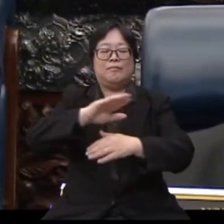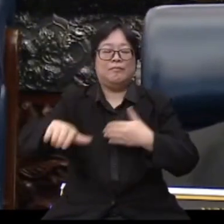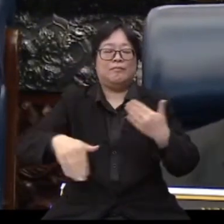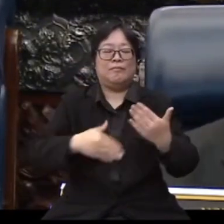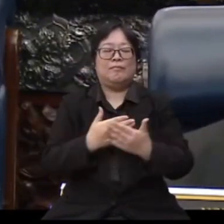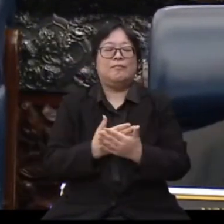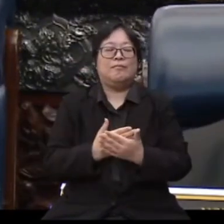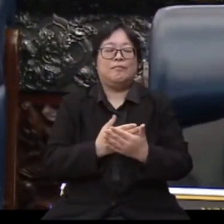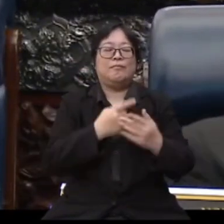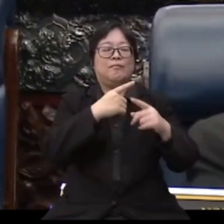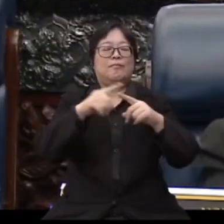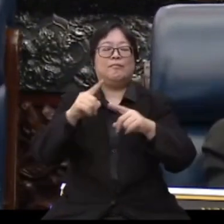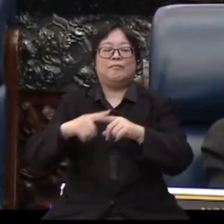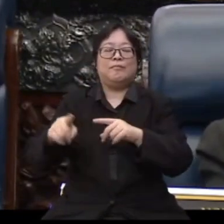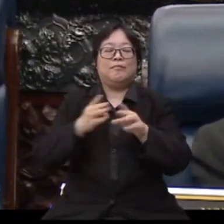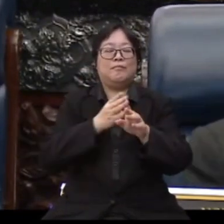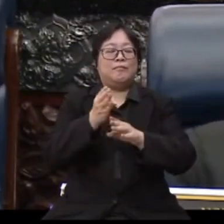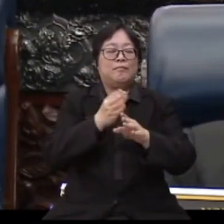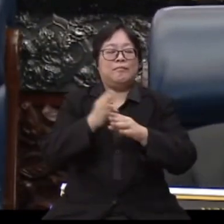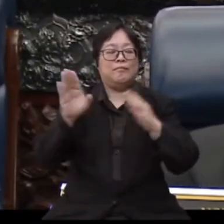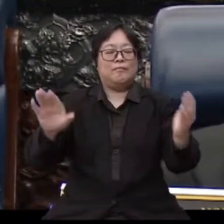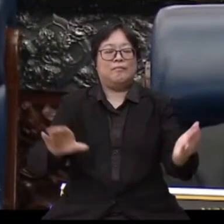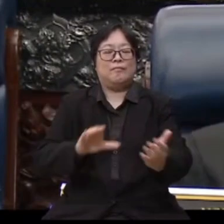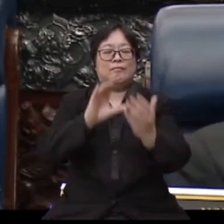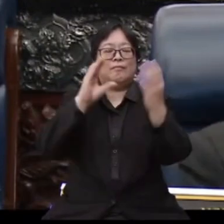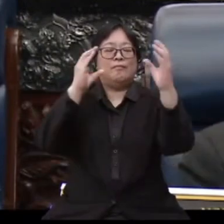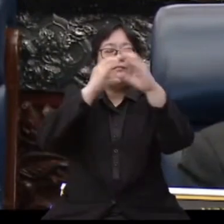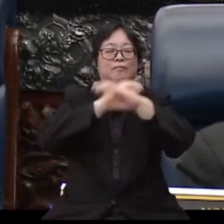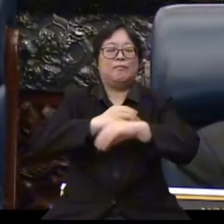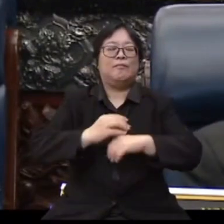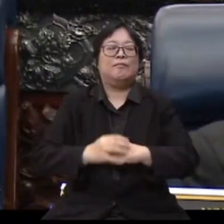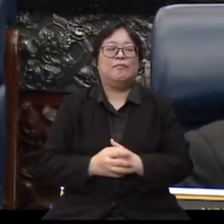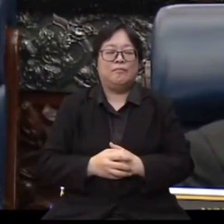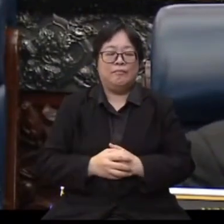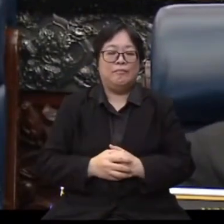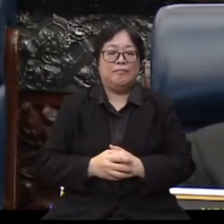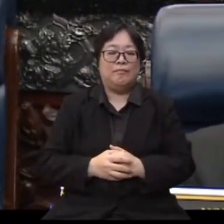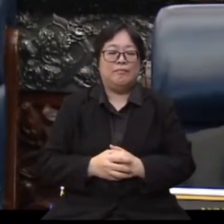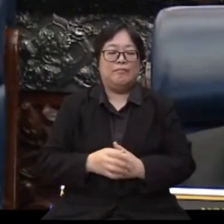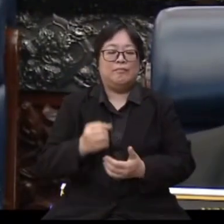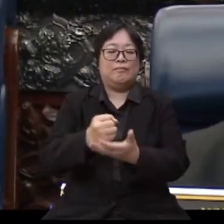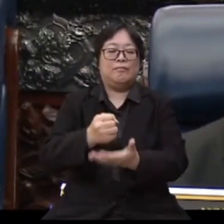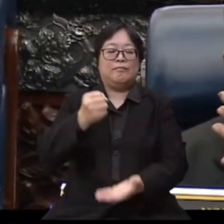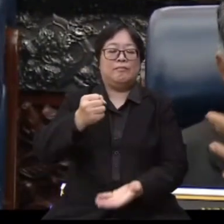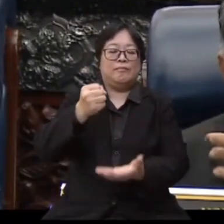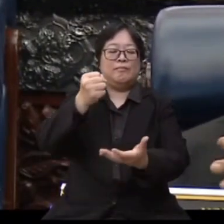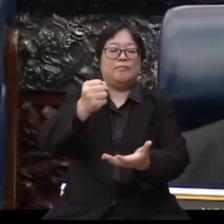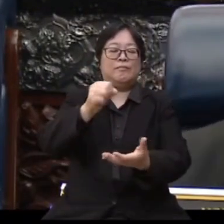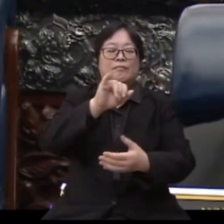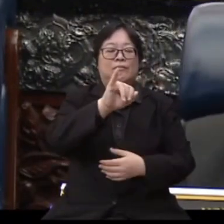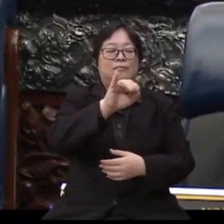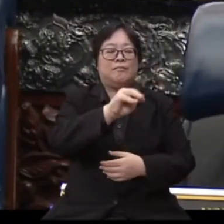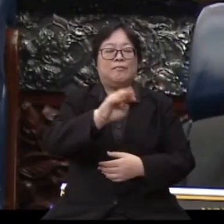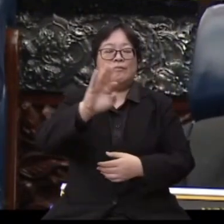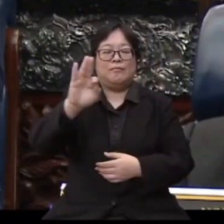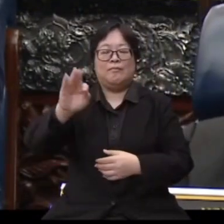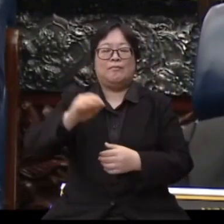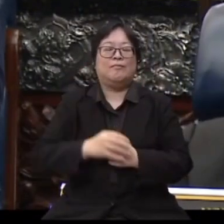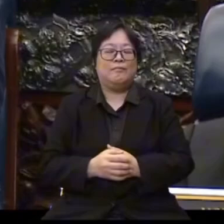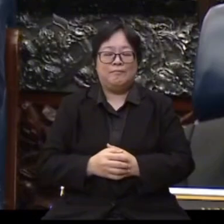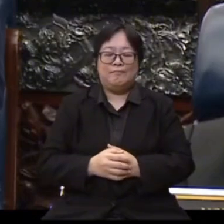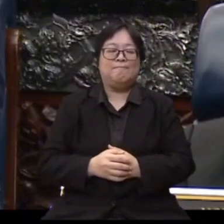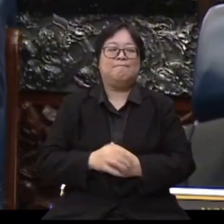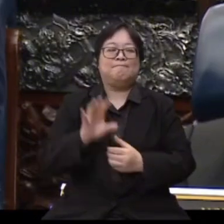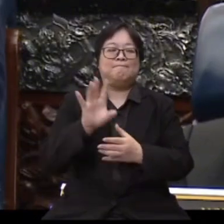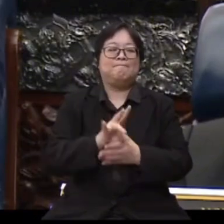menyeluruh daripada pelbagai aspek bagi mendepani cabaran tersebut. Tabung kewangan antarabangsa IMF pada